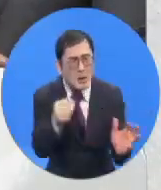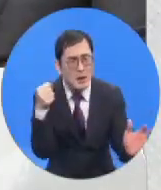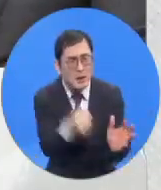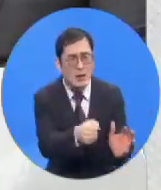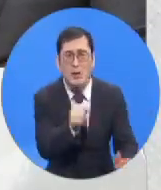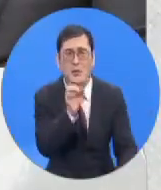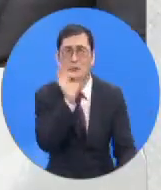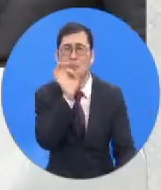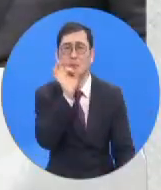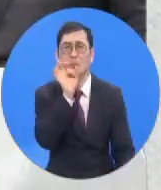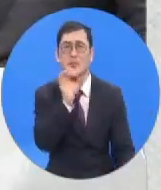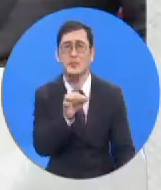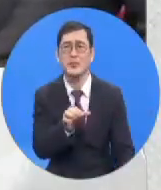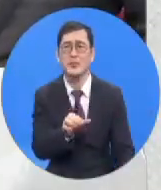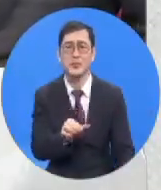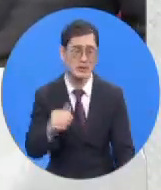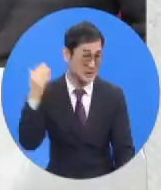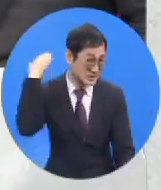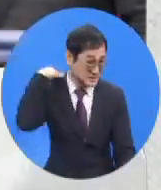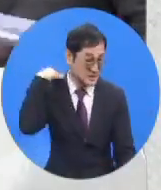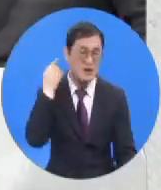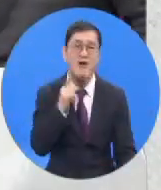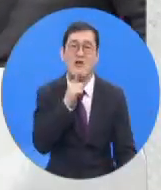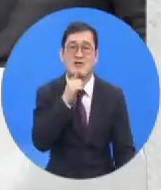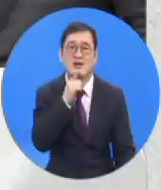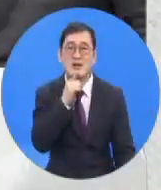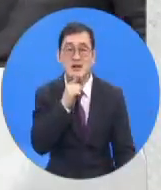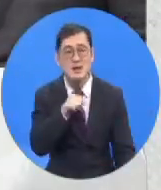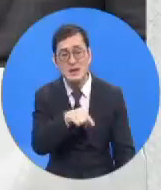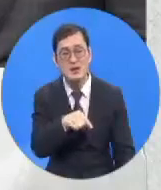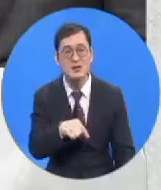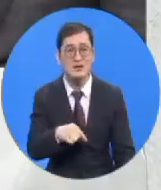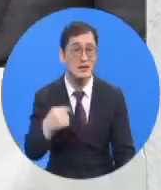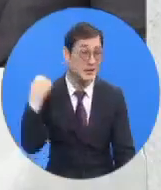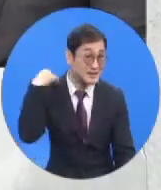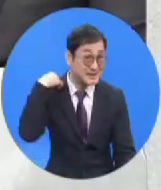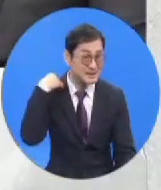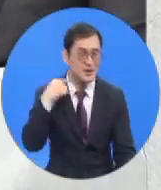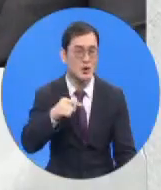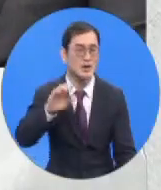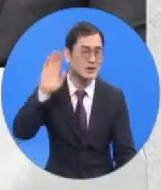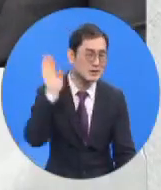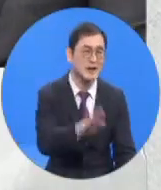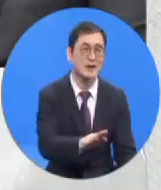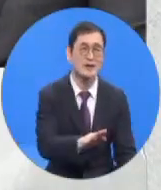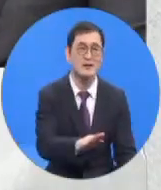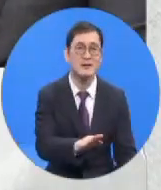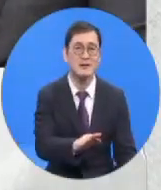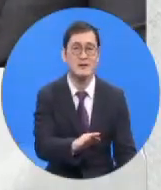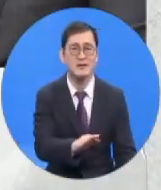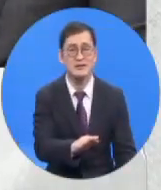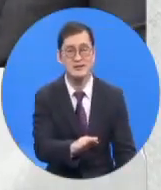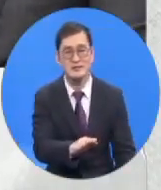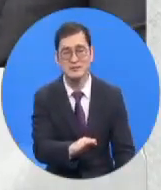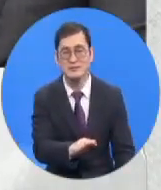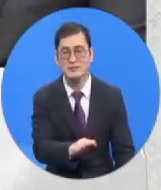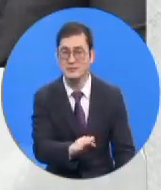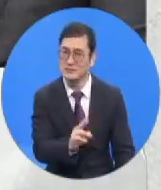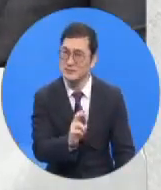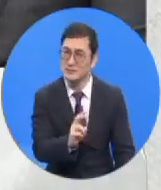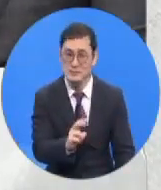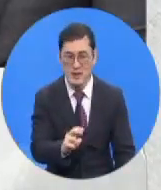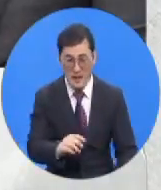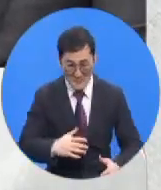제일 크죠. 등이나 배나 뭐 엉덩이 이쪽이 제일 크니까 예. 아마 그랬겠죠. 그걸 보면서 정말로 끔찍했는데 이